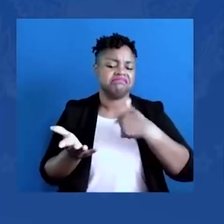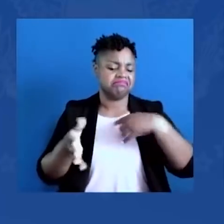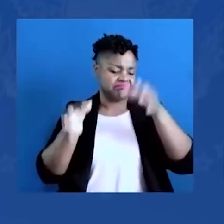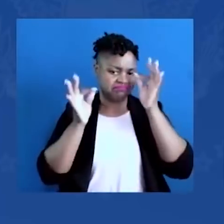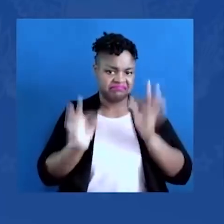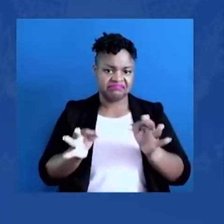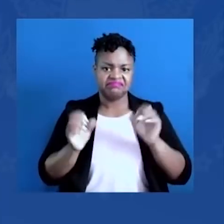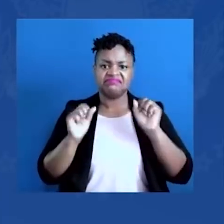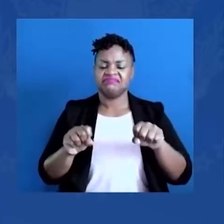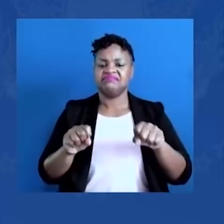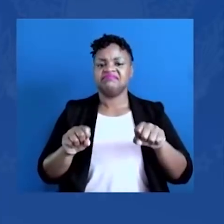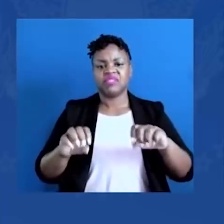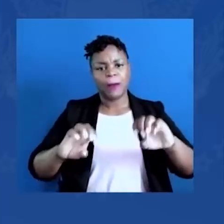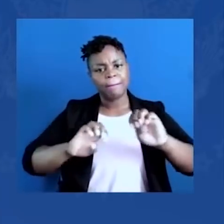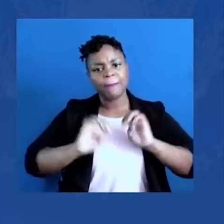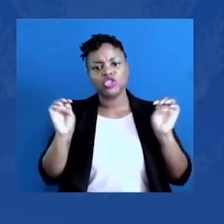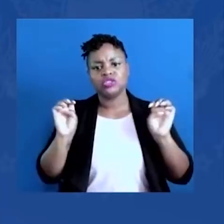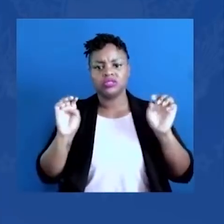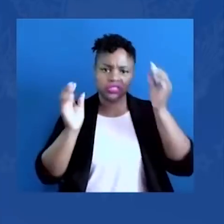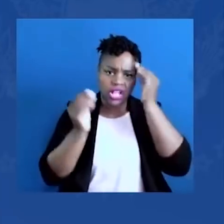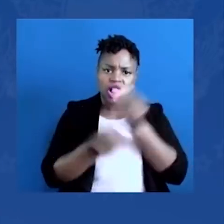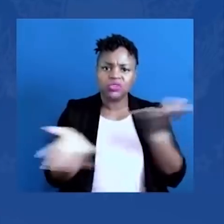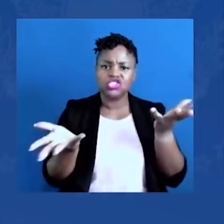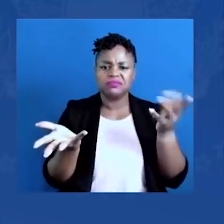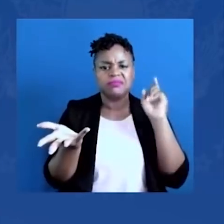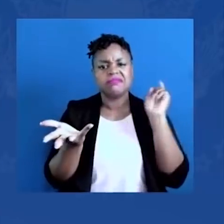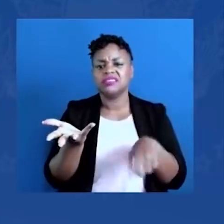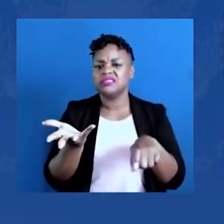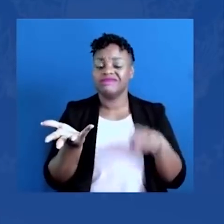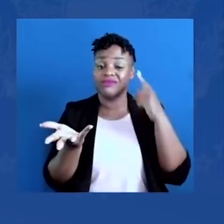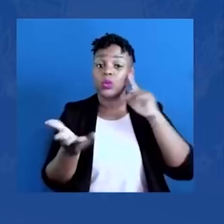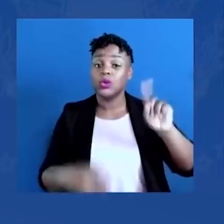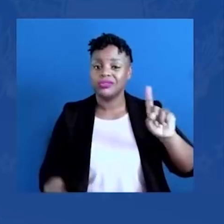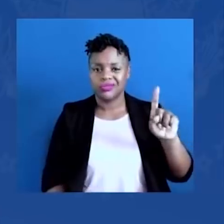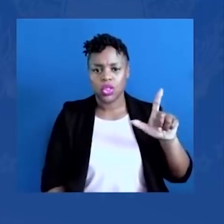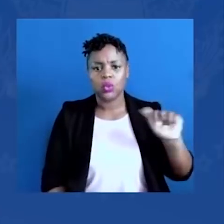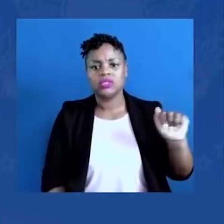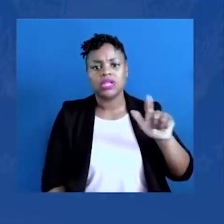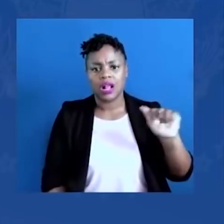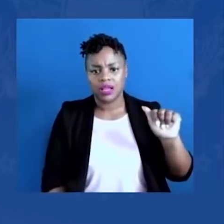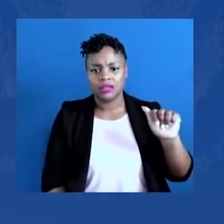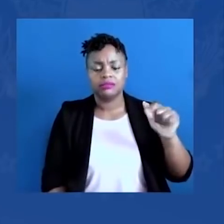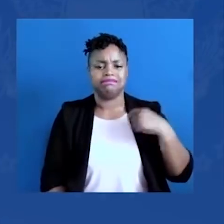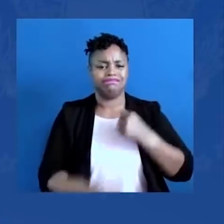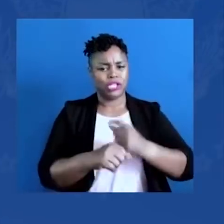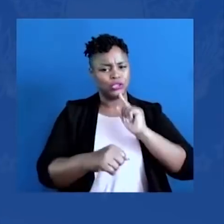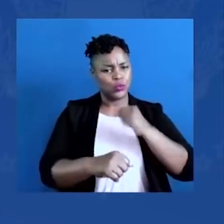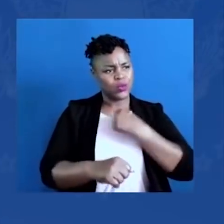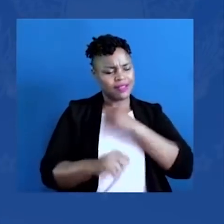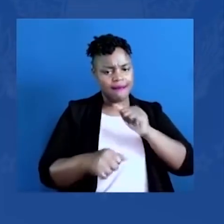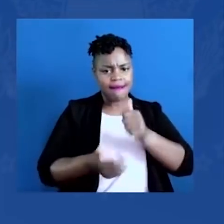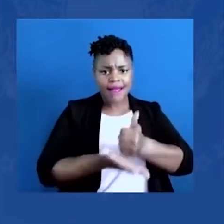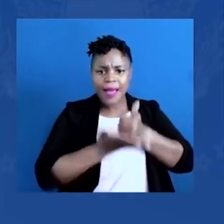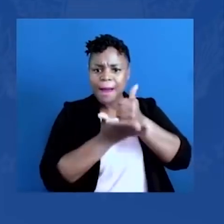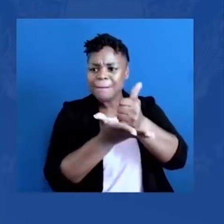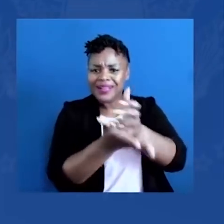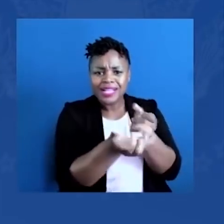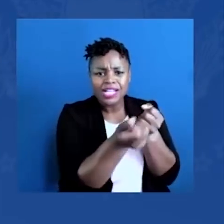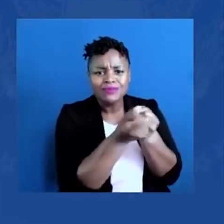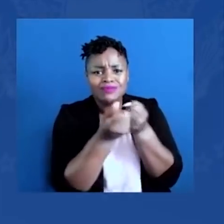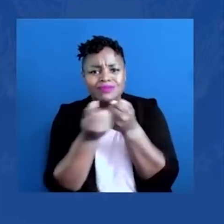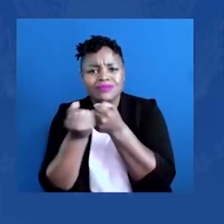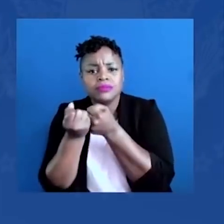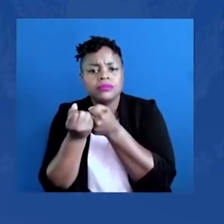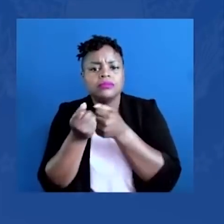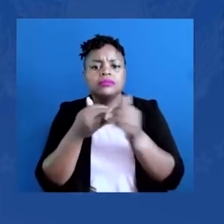ميل مريان حير فضودين ايا اندو لدها جانيب تلا محكمة دين كره دي اي كلو قياشان ويراركا دعود او قياش ايا اسكود ايا ان